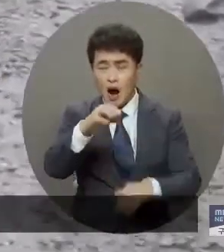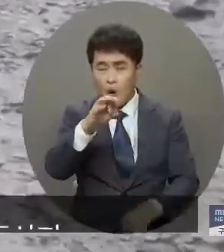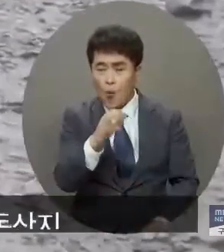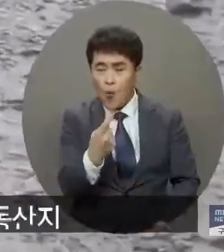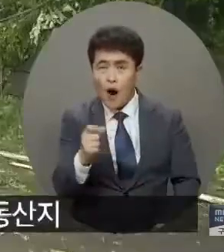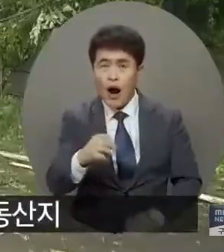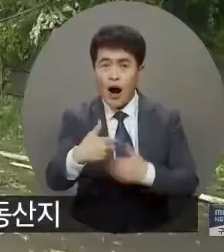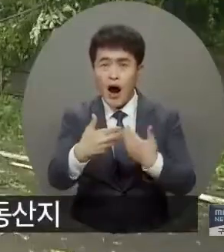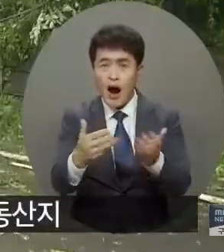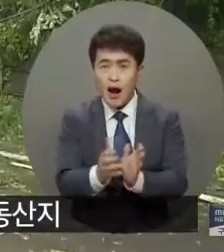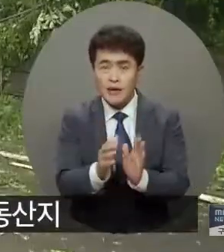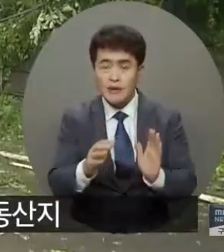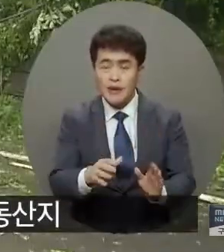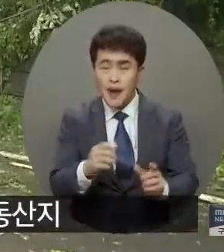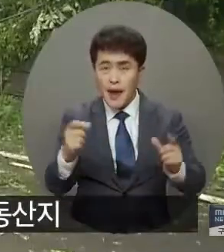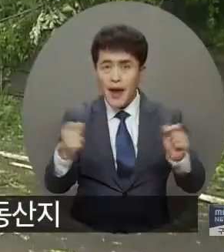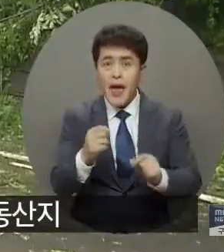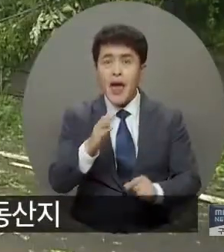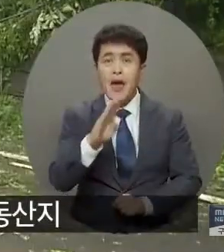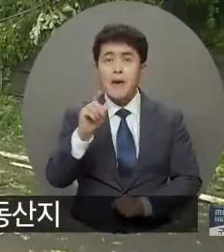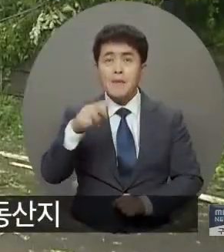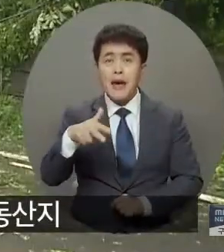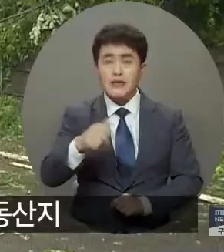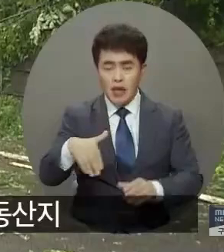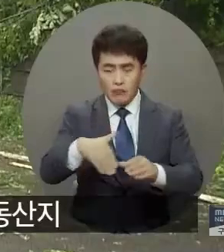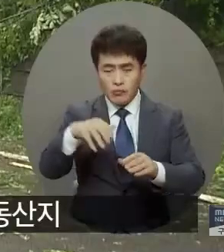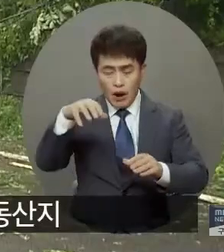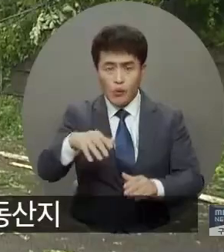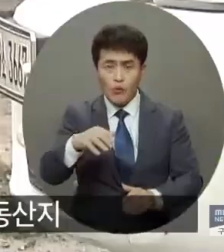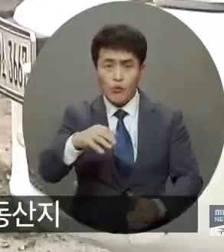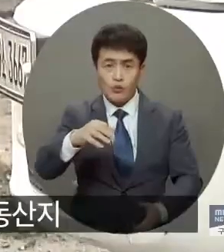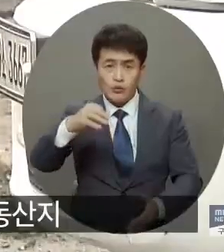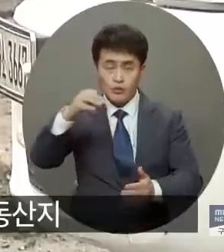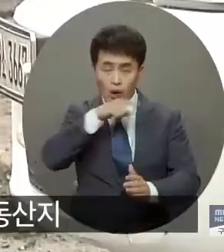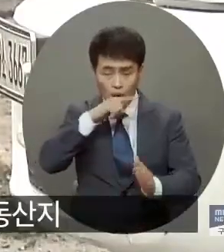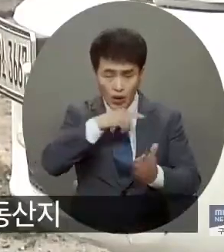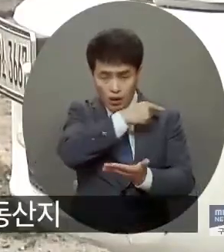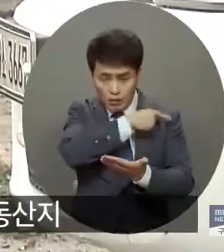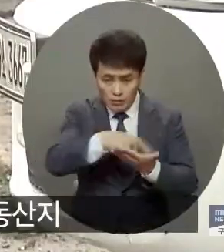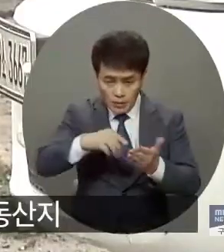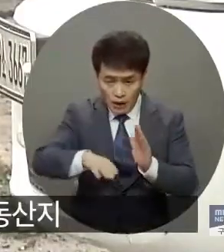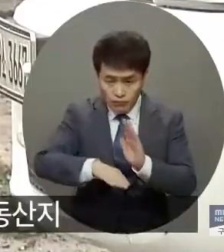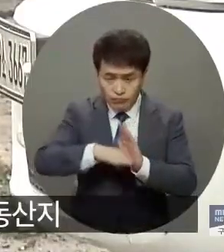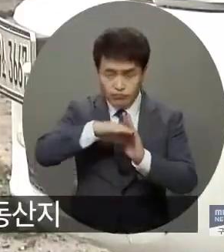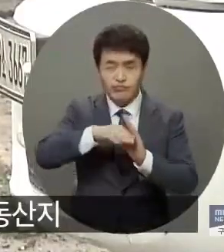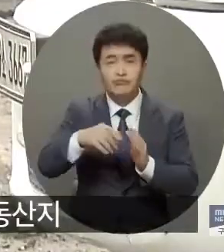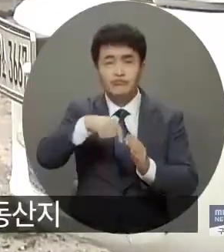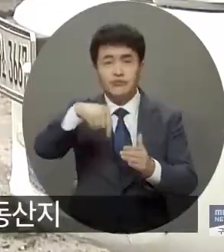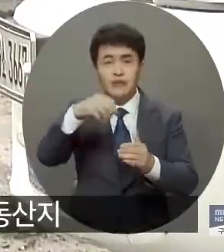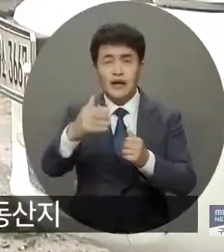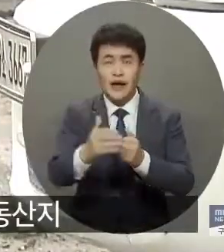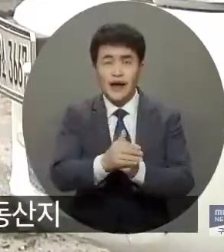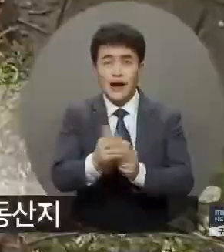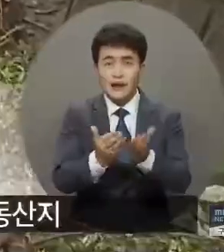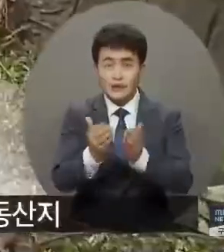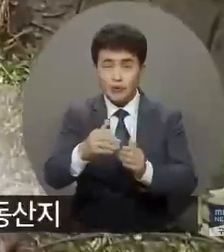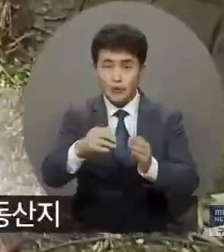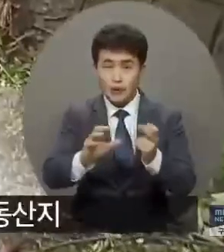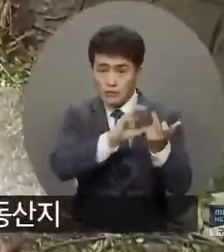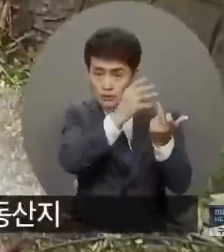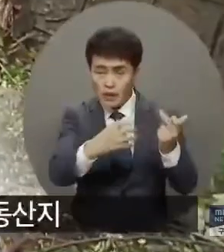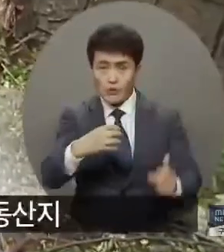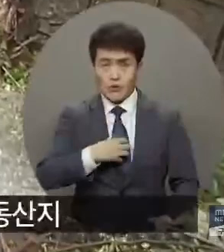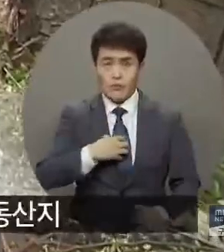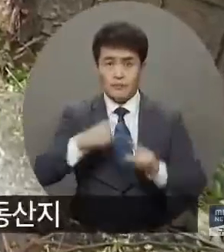입전리 고분군 등 백제문화유산도 침수 피해를 피하지 못한 것으로 파악됐습니다. 현재 군산 지역에 산사태 경보가 내려져